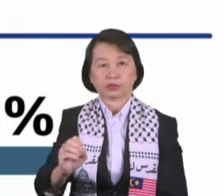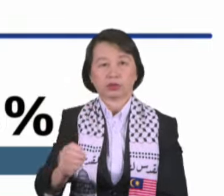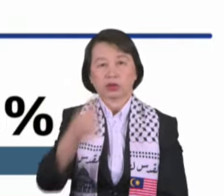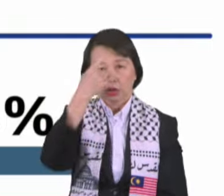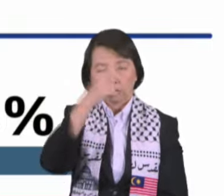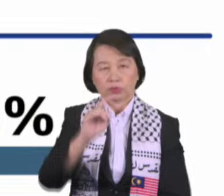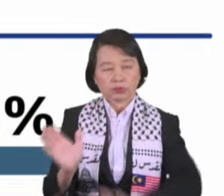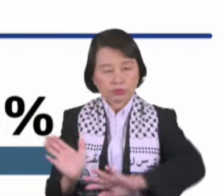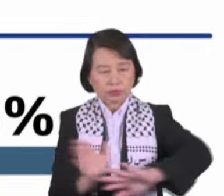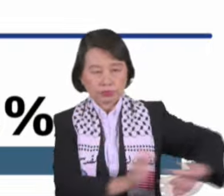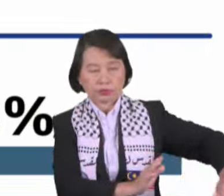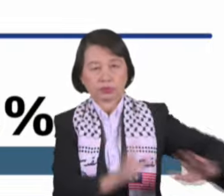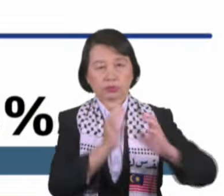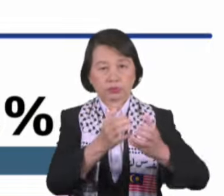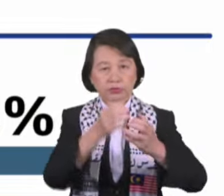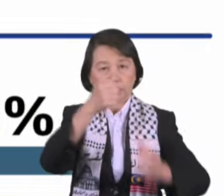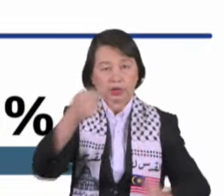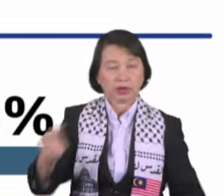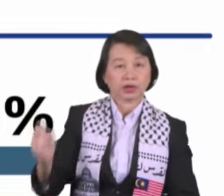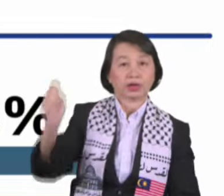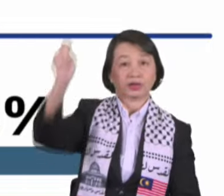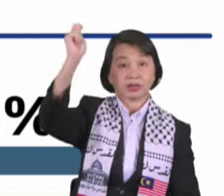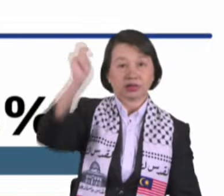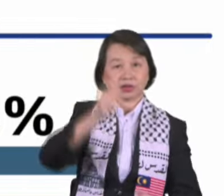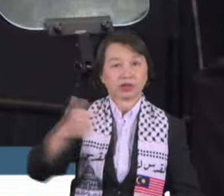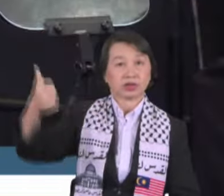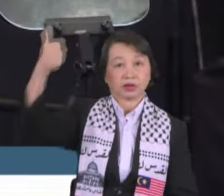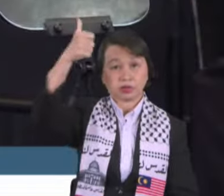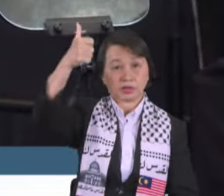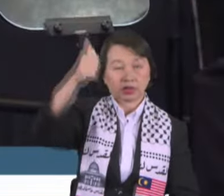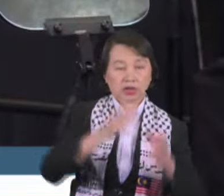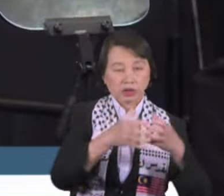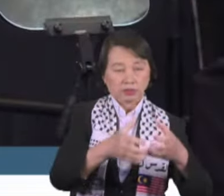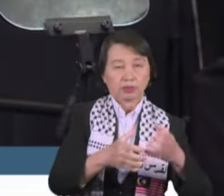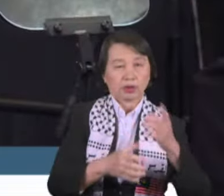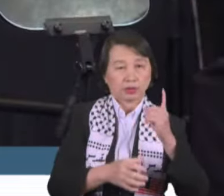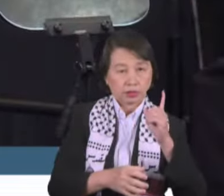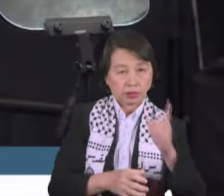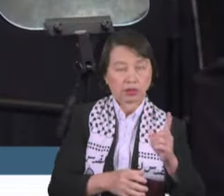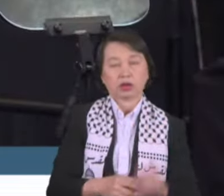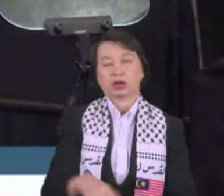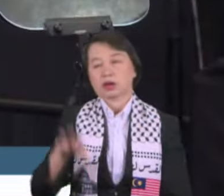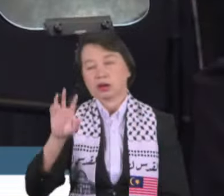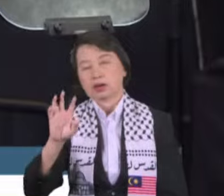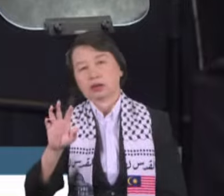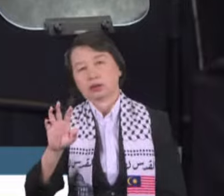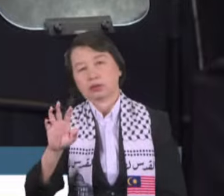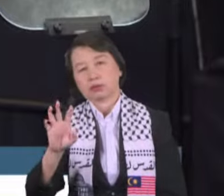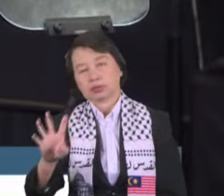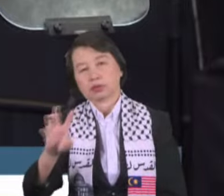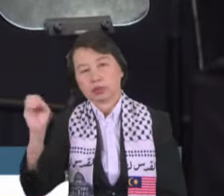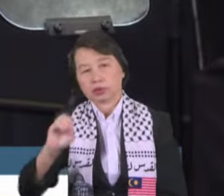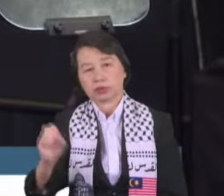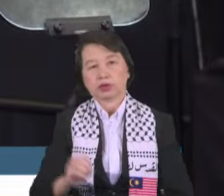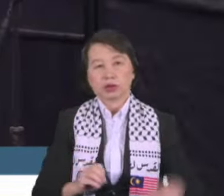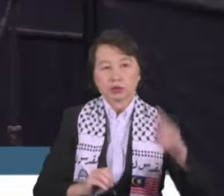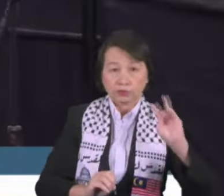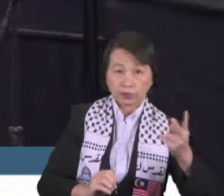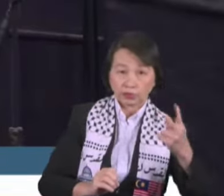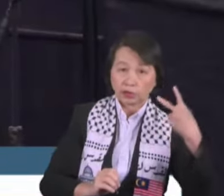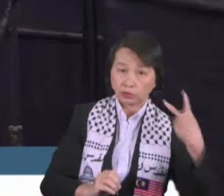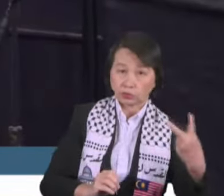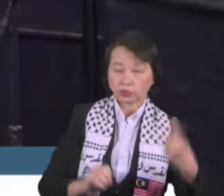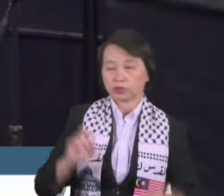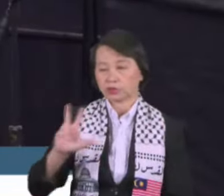Bagi kumpulan pengurusan tertinggi, pelarasan gaji fasa 1 4%, fasa 2 3%.